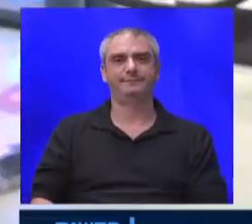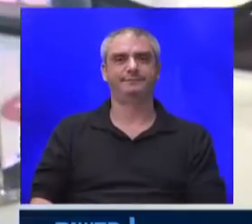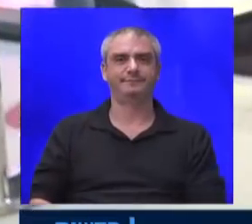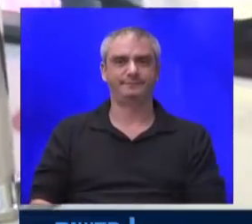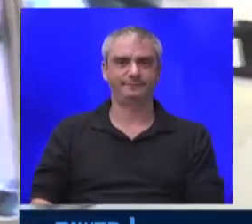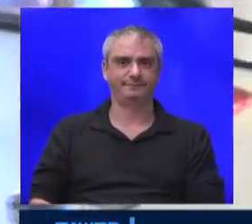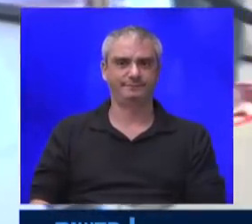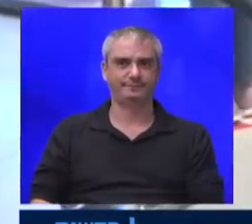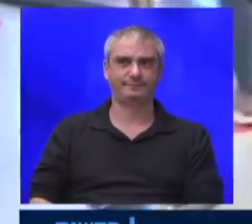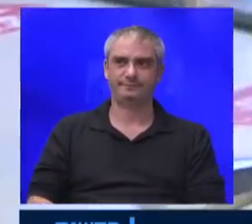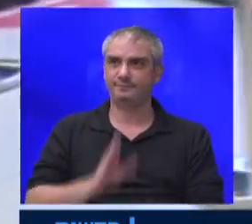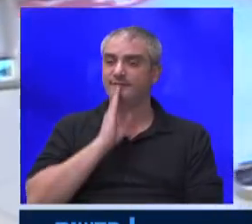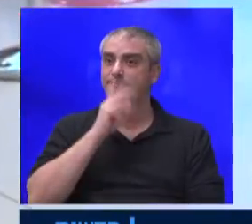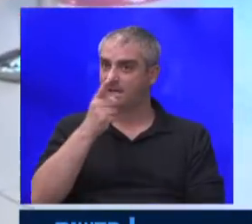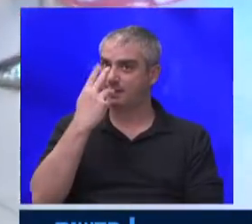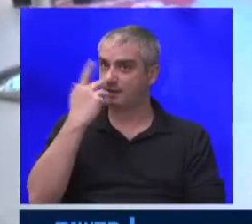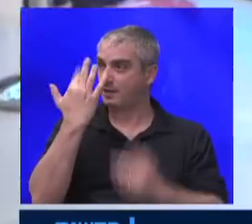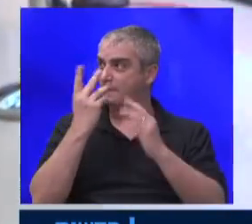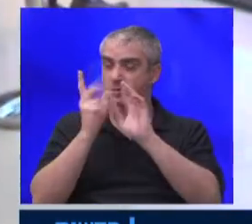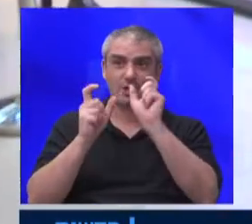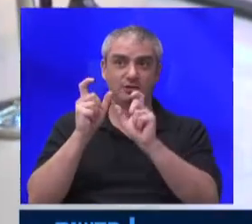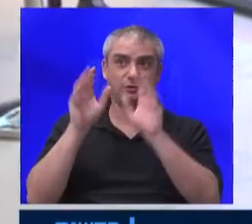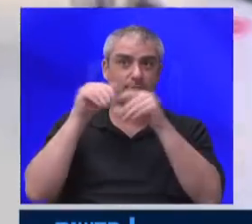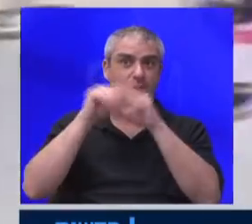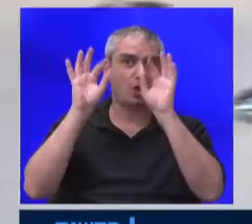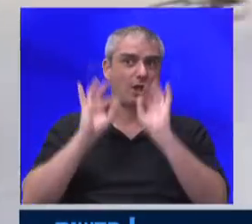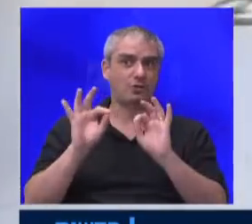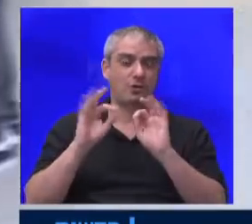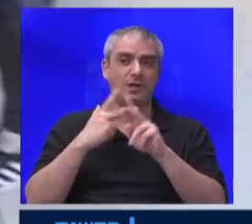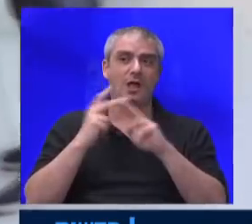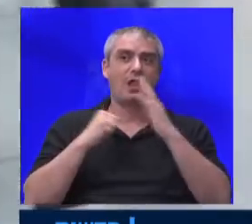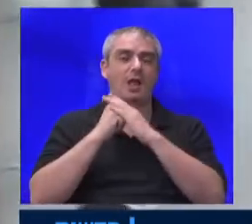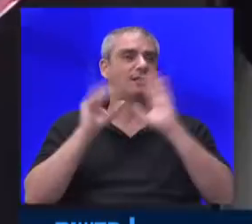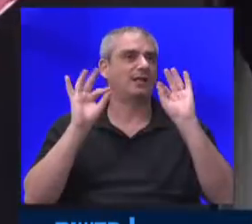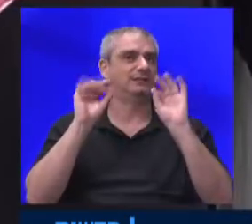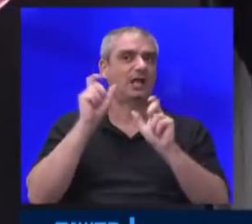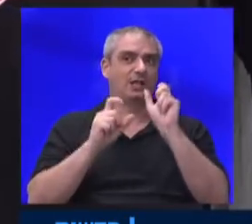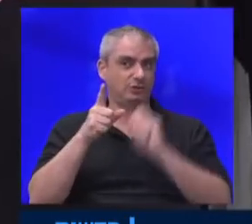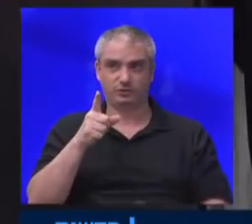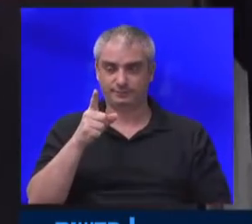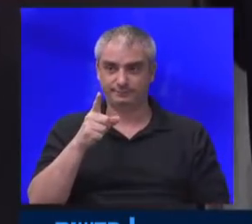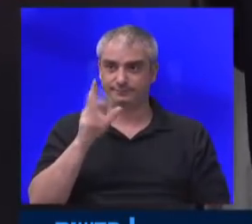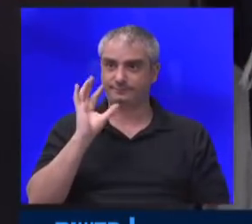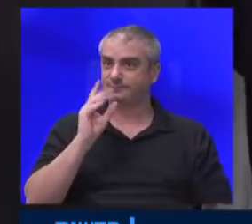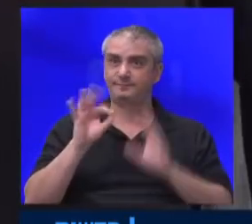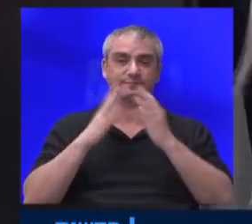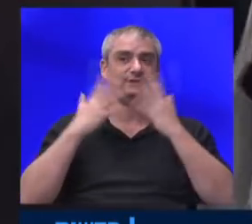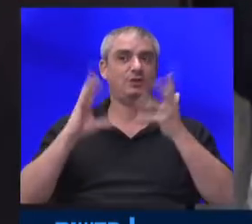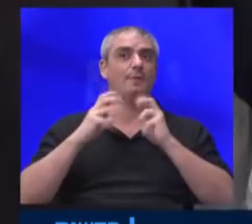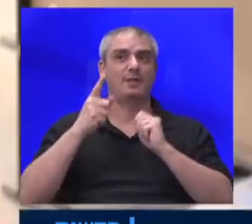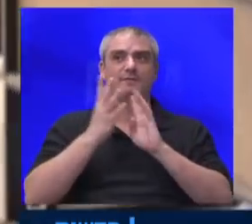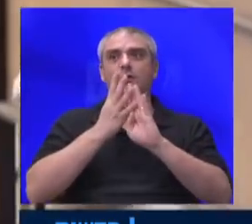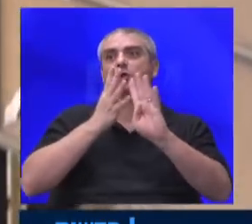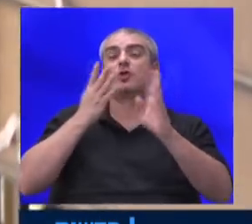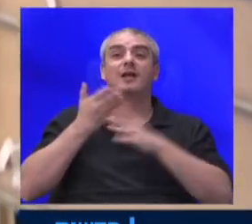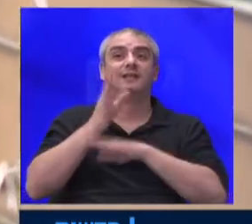הבעיה שכמות האנשים בחנויות היא רק עד 10 אנשים. בקניון הגדול בפתח תקווה, התור בכניסה לחנות זרה